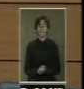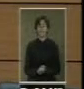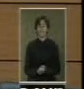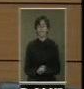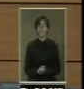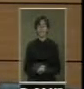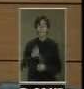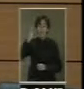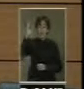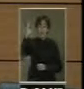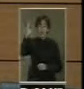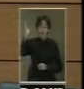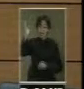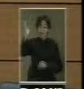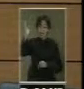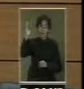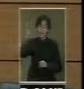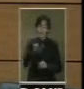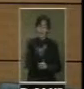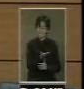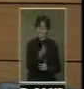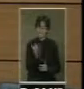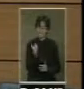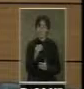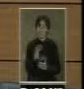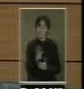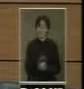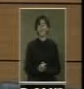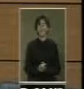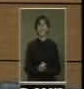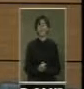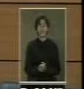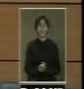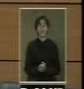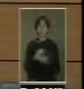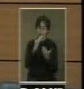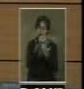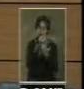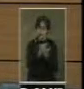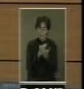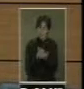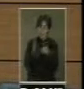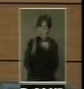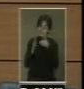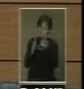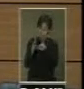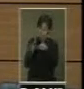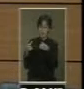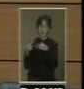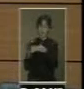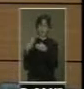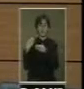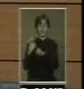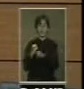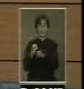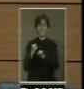ผู้อภิปรายเมื่อสักครู่ได้พยายามสร้างเรื่องใส่ร้ายป้ายสีพรรคประ